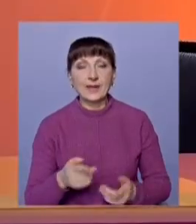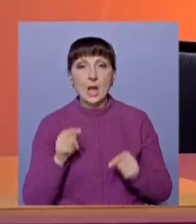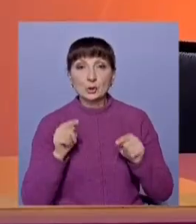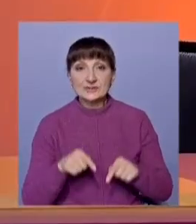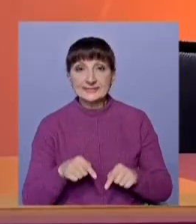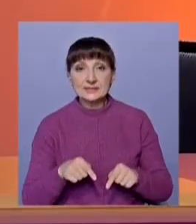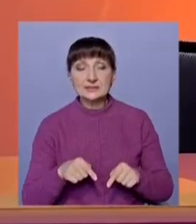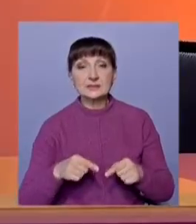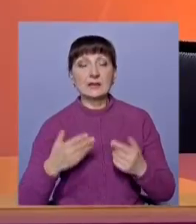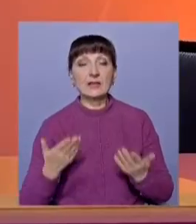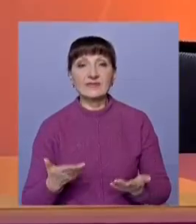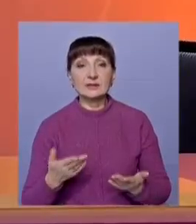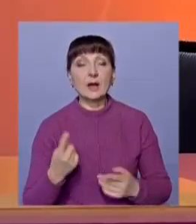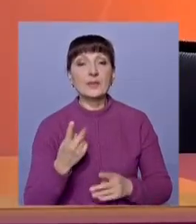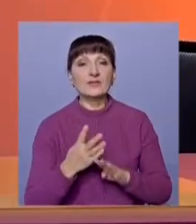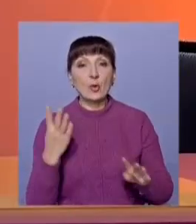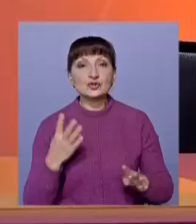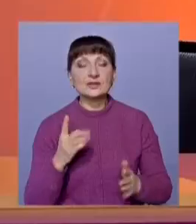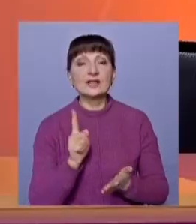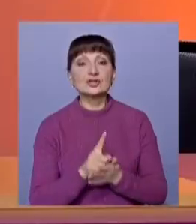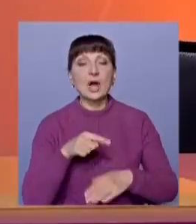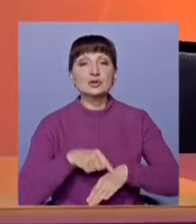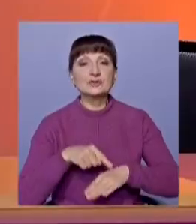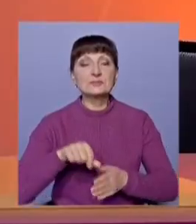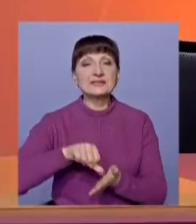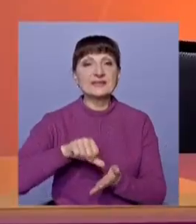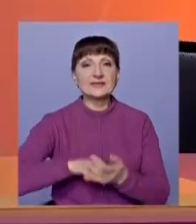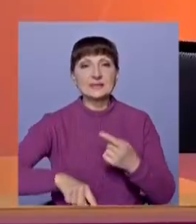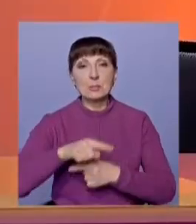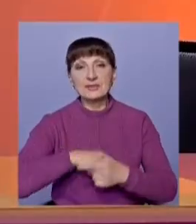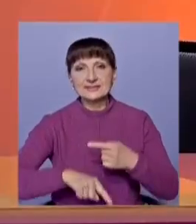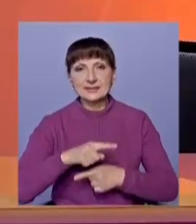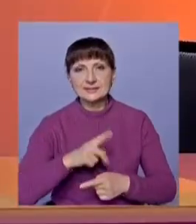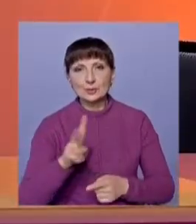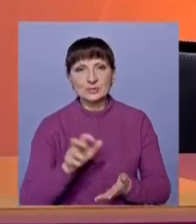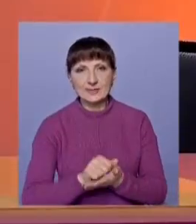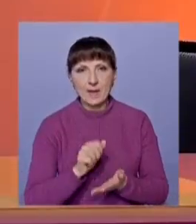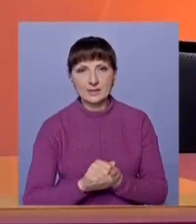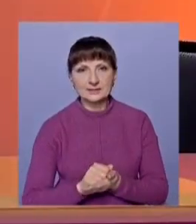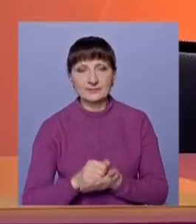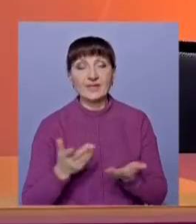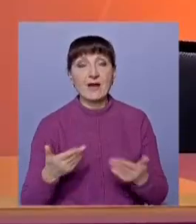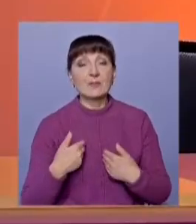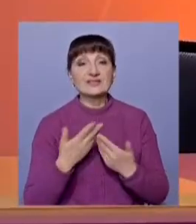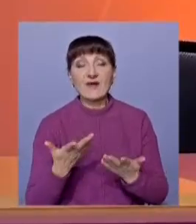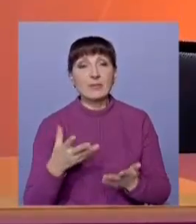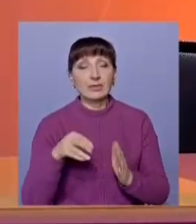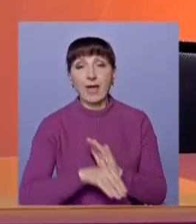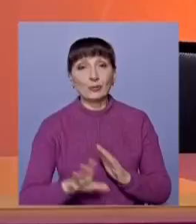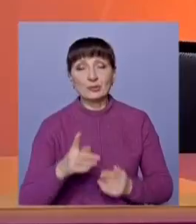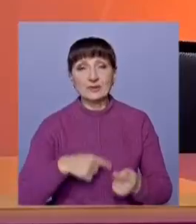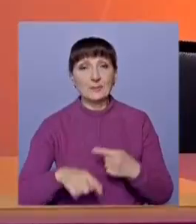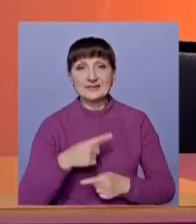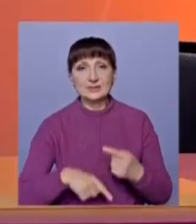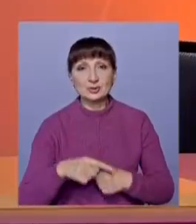наверное, как в первую очередь должны это ощутить представители бизнеса. Да. Вот, да, раз мы с вами, к сожалению, не относимся к этим представителям,